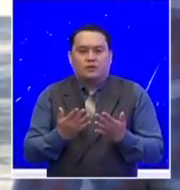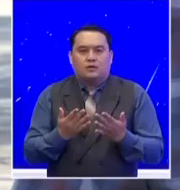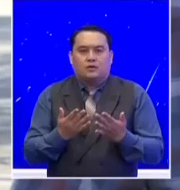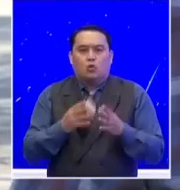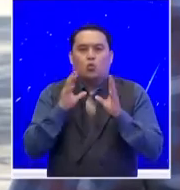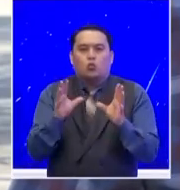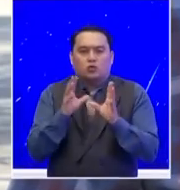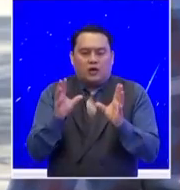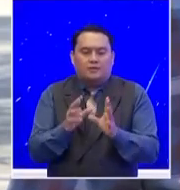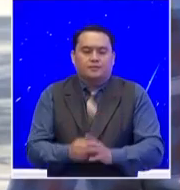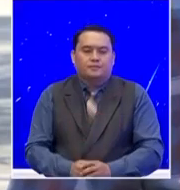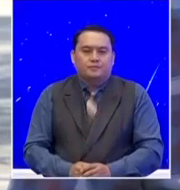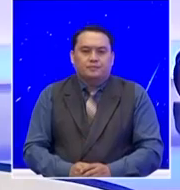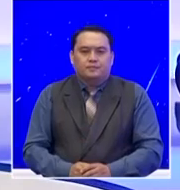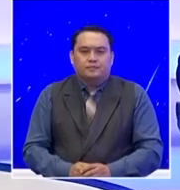ежедневного ухода.